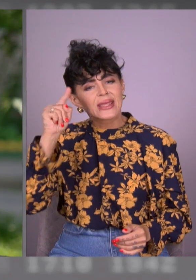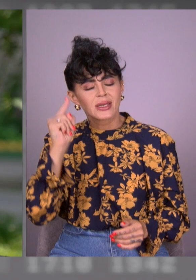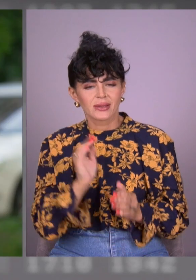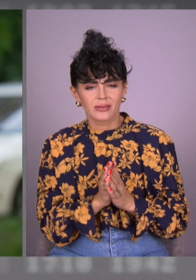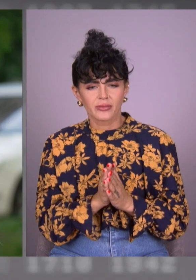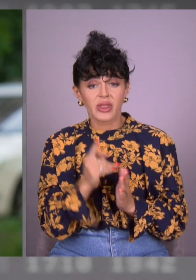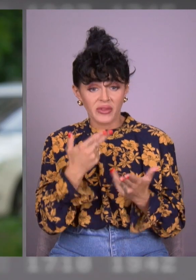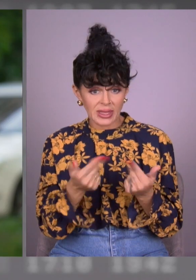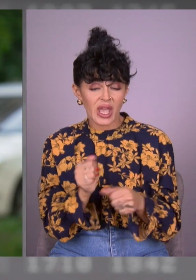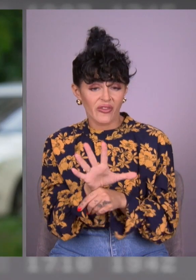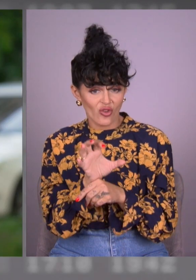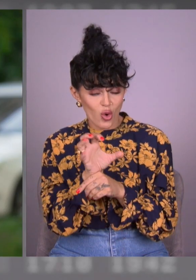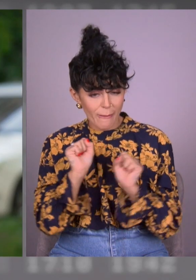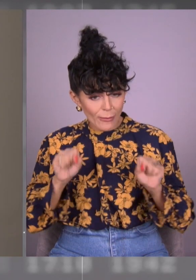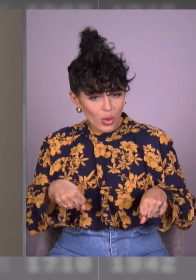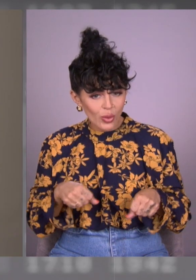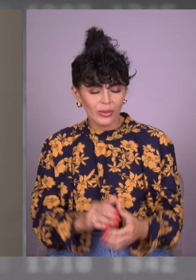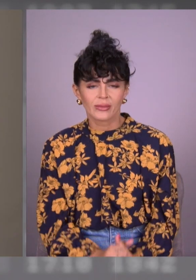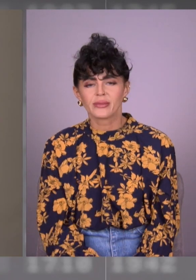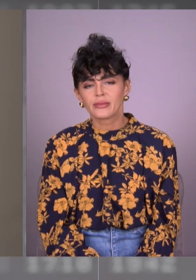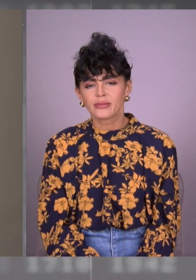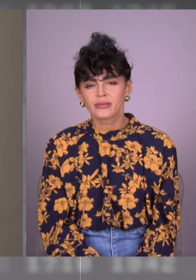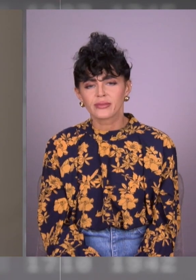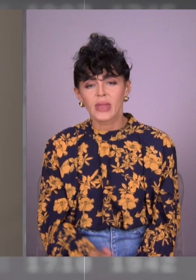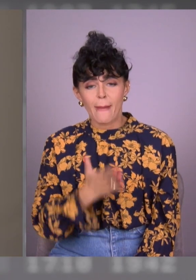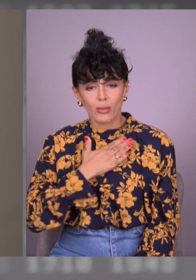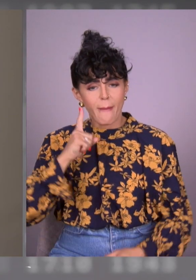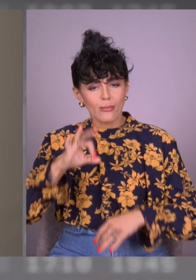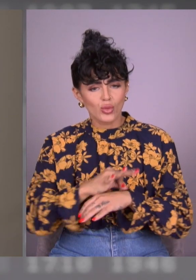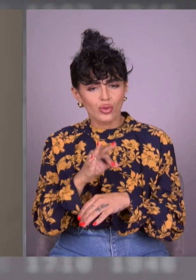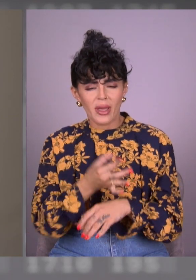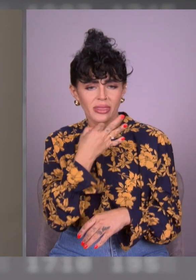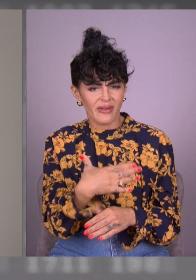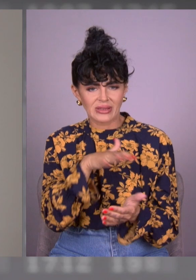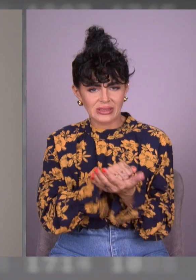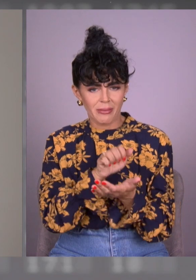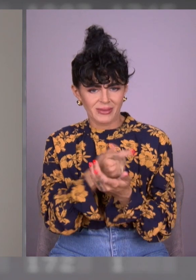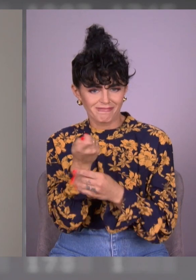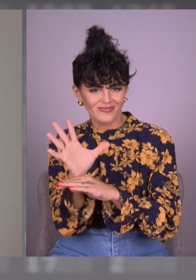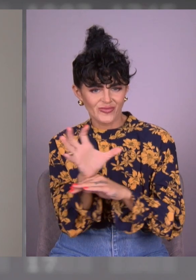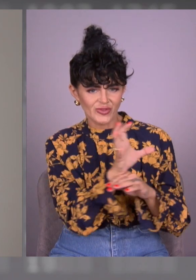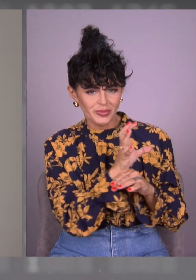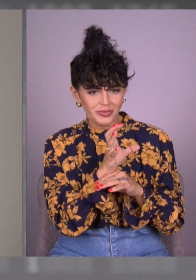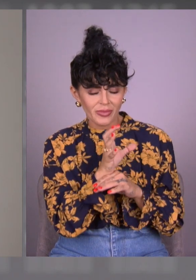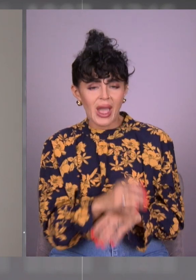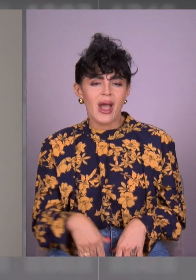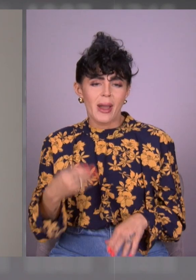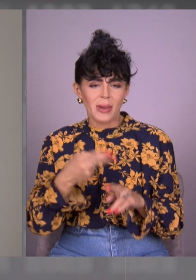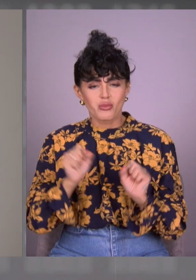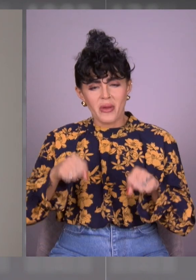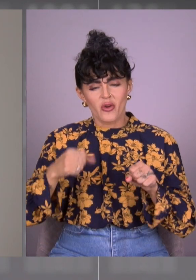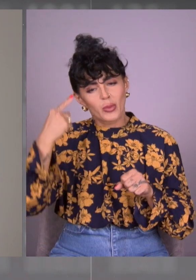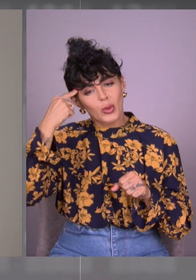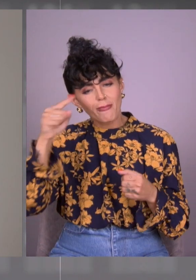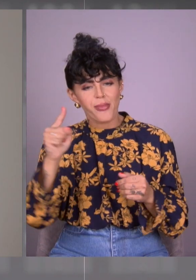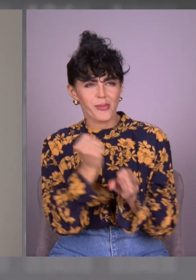Фотографія. Так, що саме? Сашко захоплюється фотографією. Нехай ми його виманимо